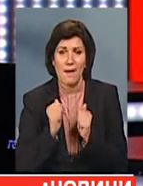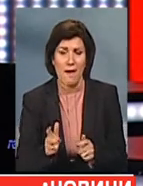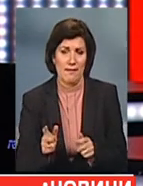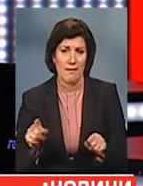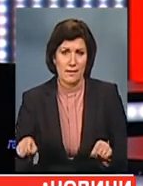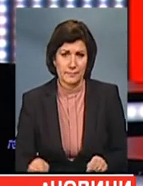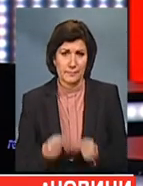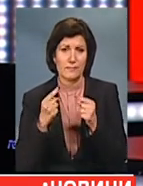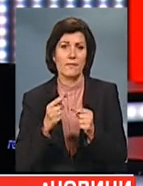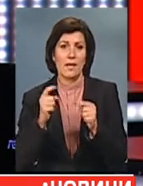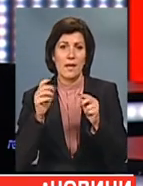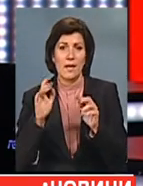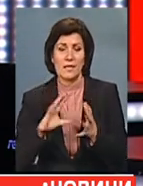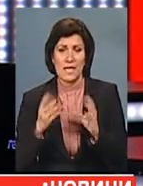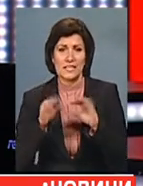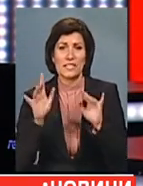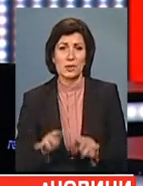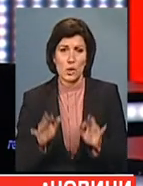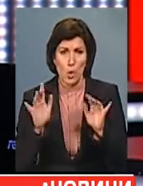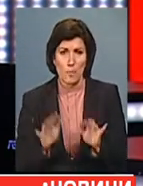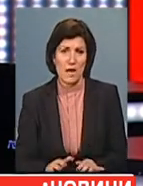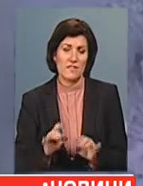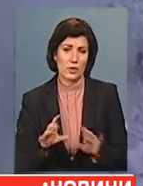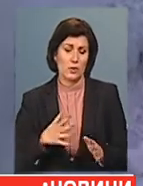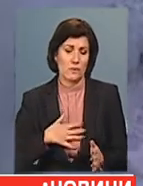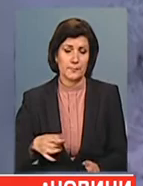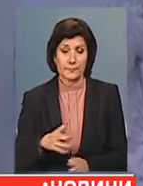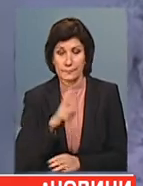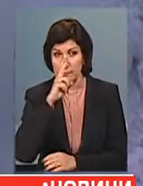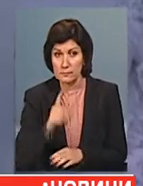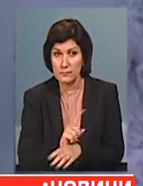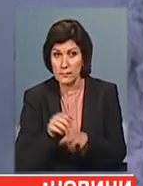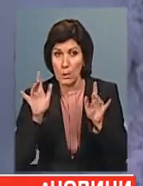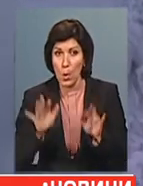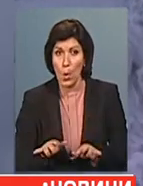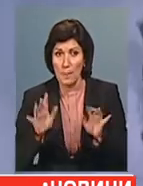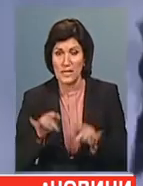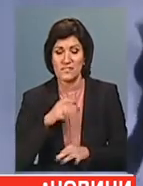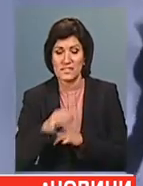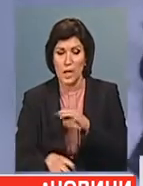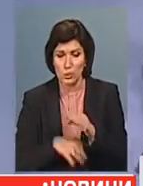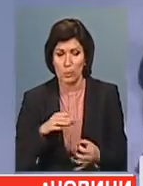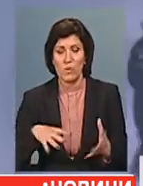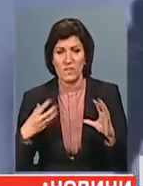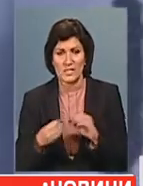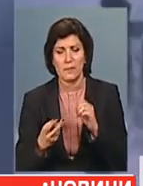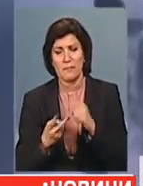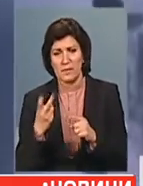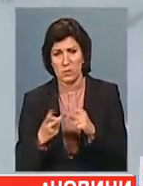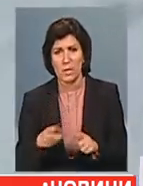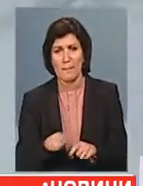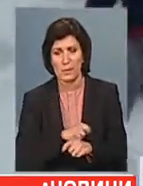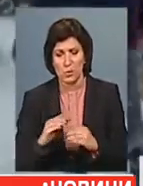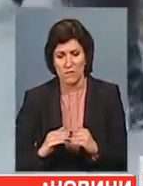снігопадів у регіонах, розкажуть наші кореспонденти. Двомісячна норма опадів за добу, як наслідок – півтораметрові